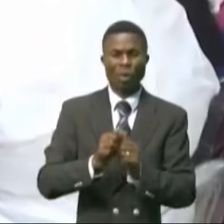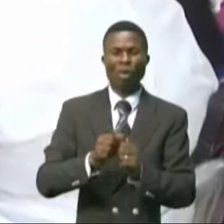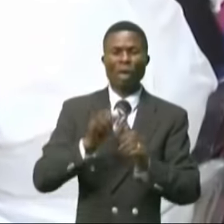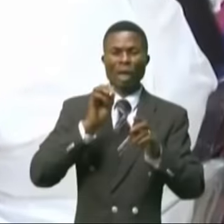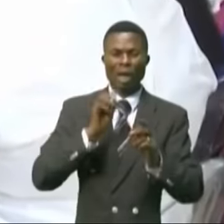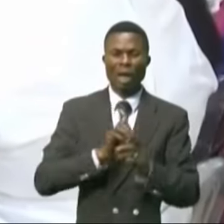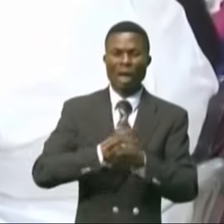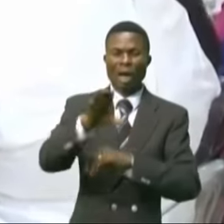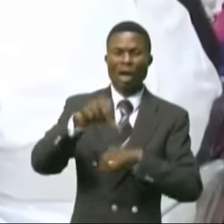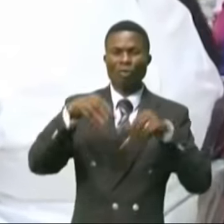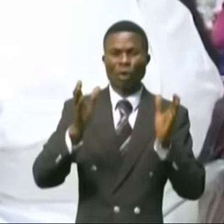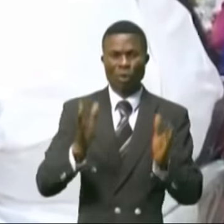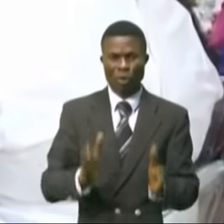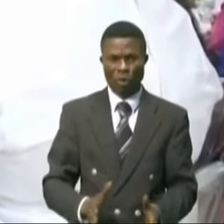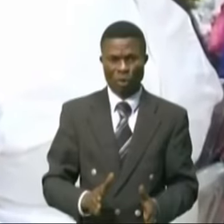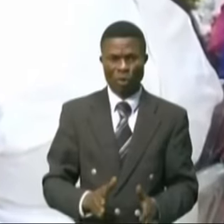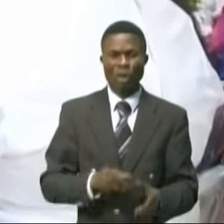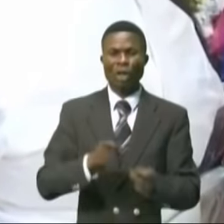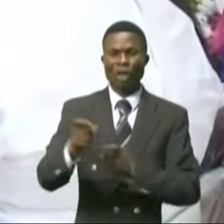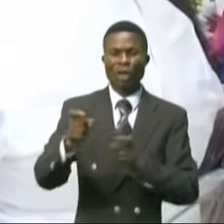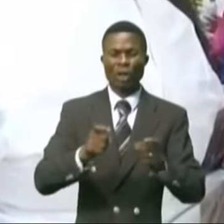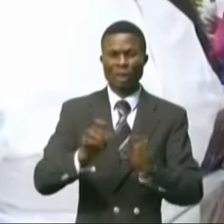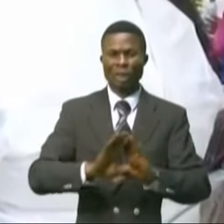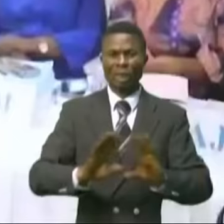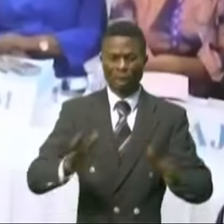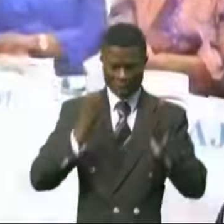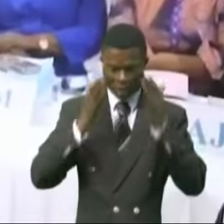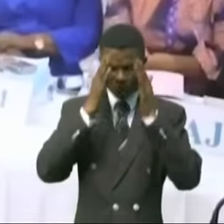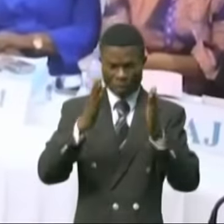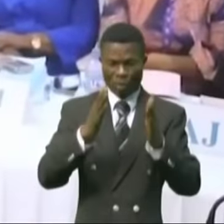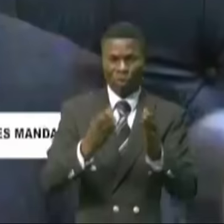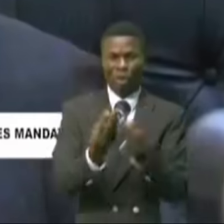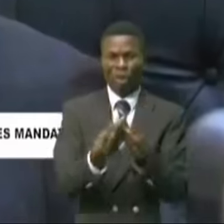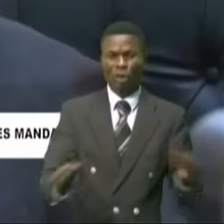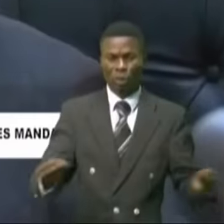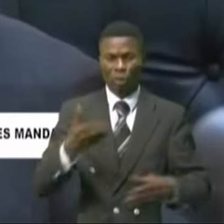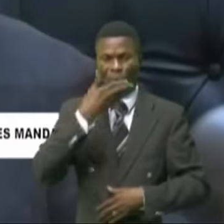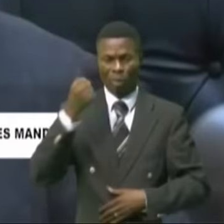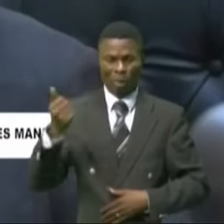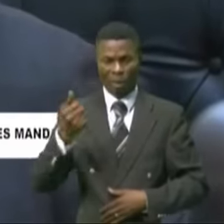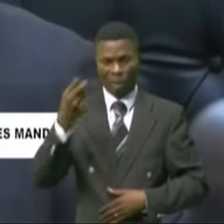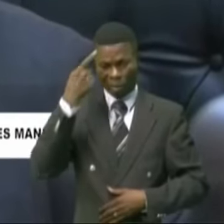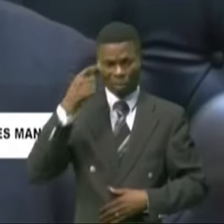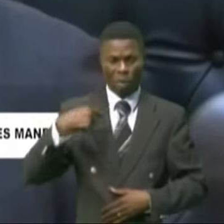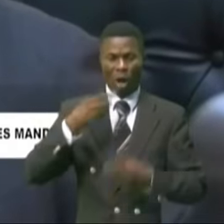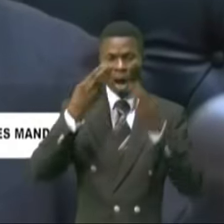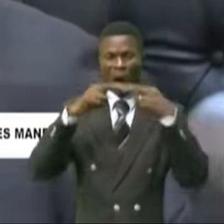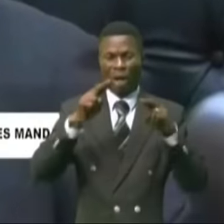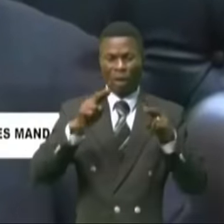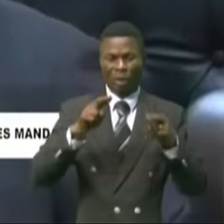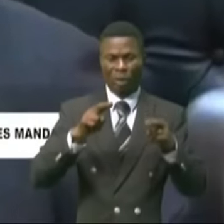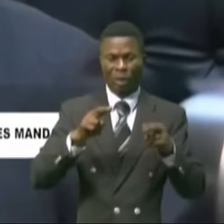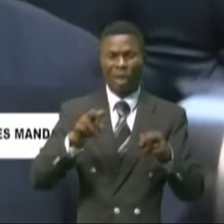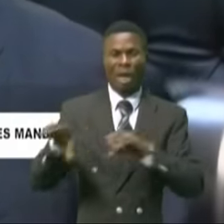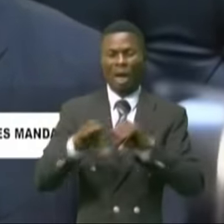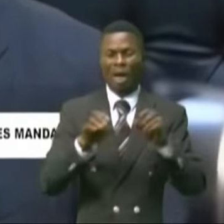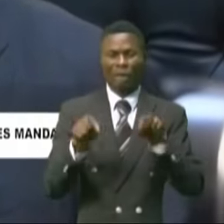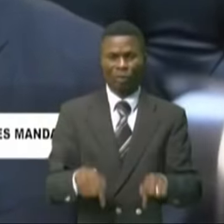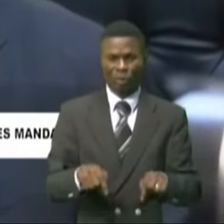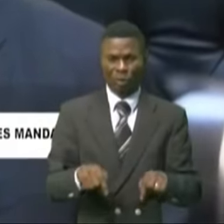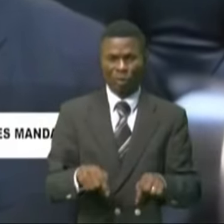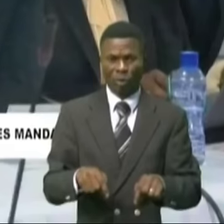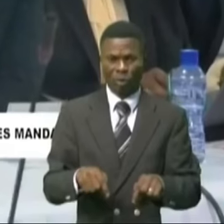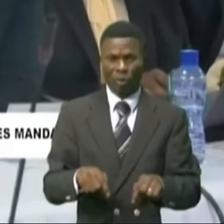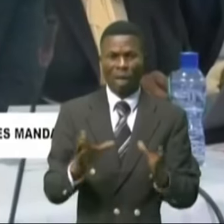fret congolais pour une gestion axée sur les résultats. Pour rappel, à son avènement, par